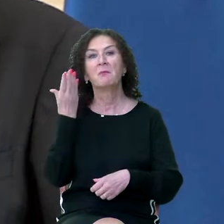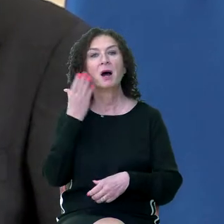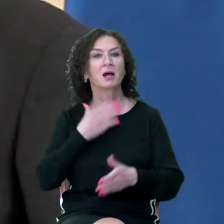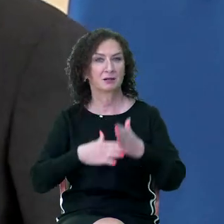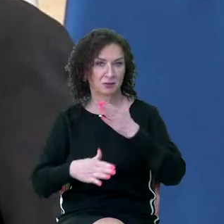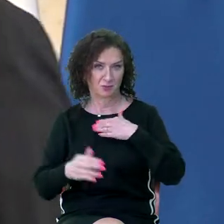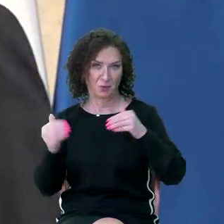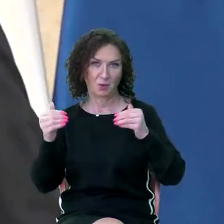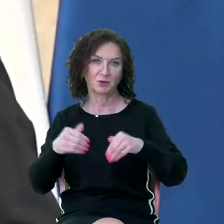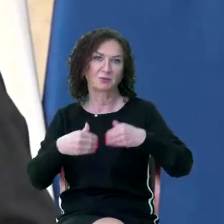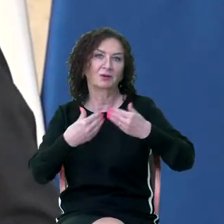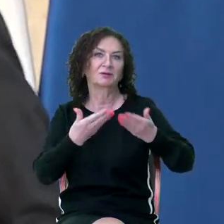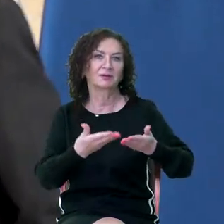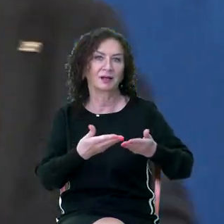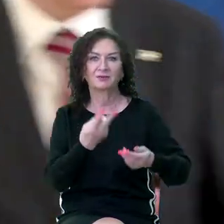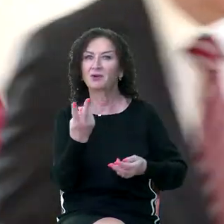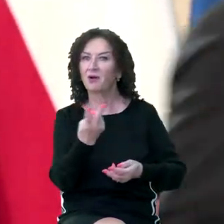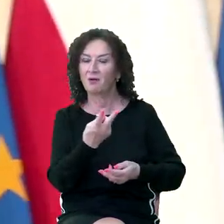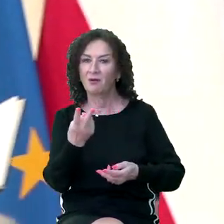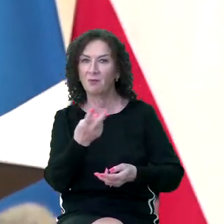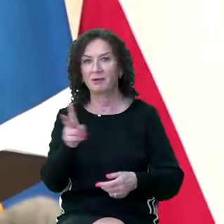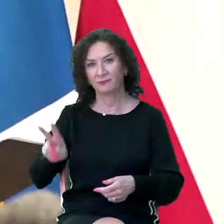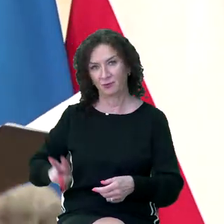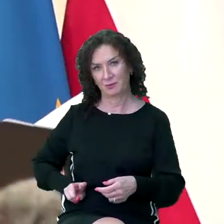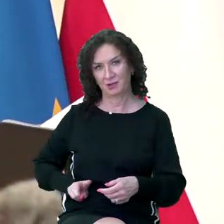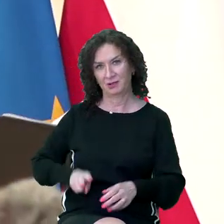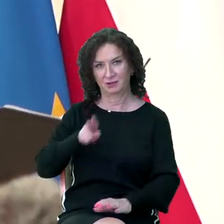medale. Bardzo się cieszymy.